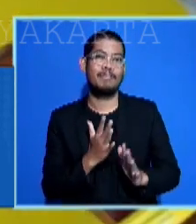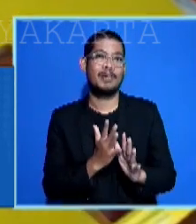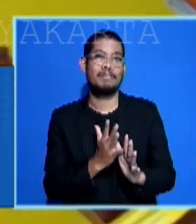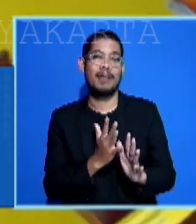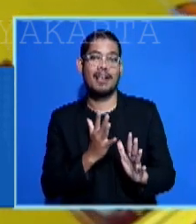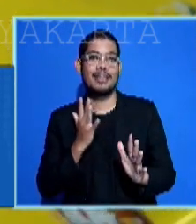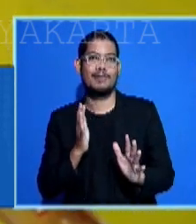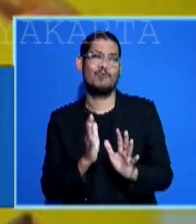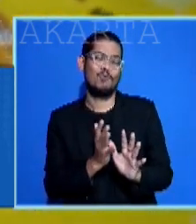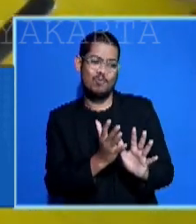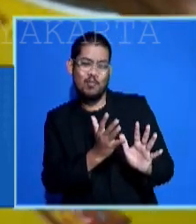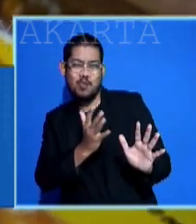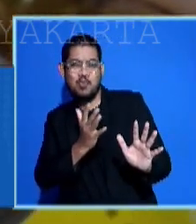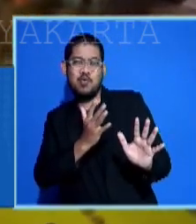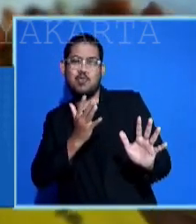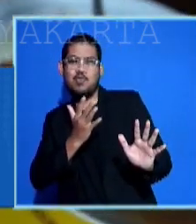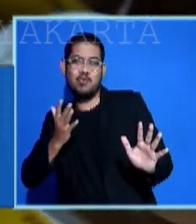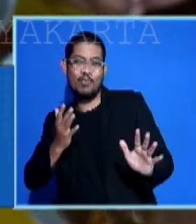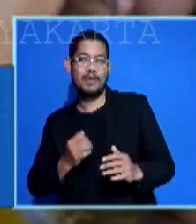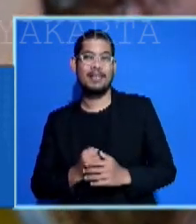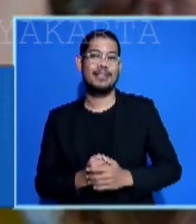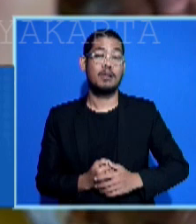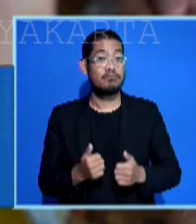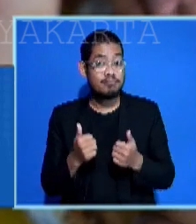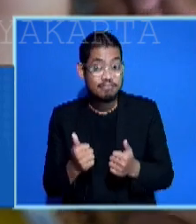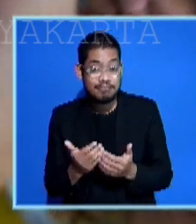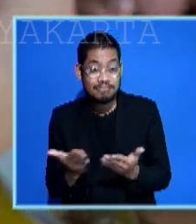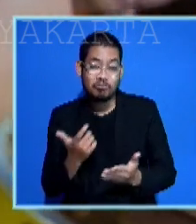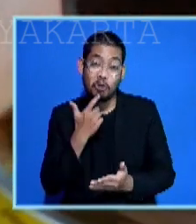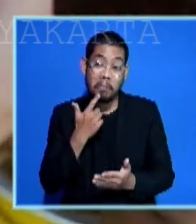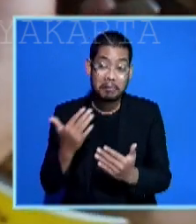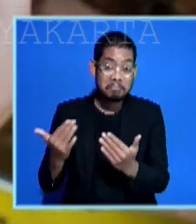siang. Selebihnya patut dicoba bersama keluarga di hari raya.